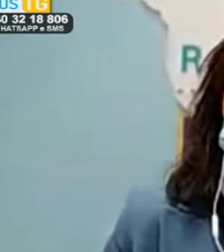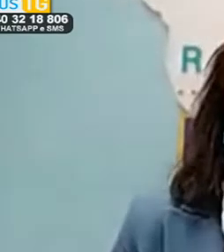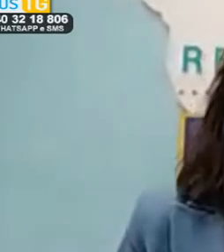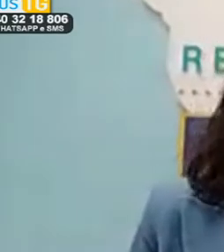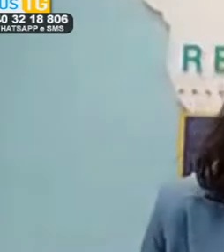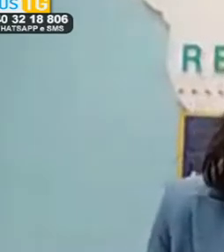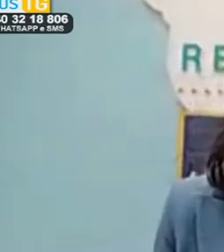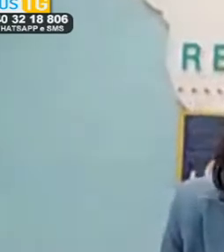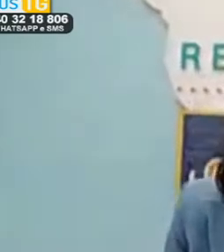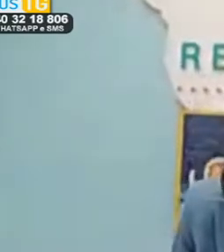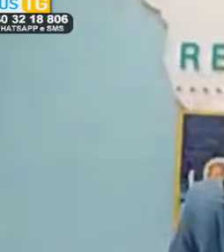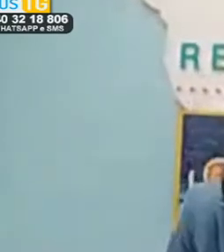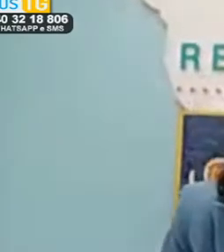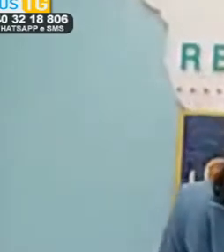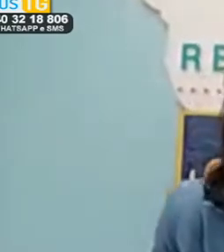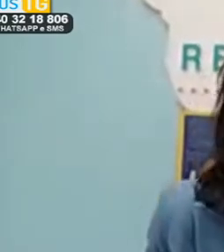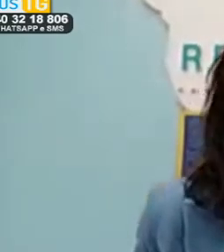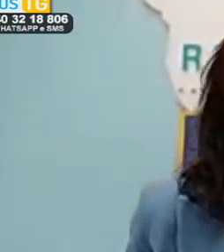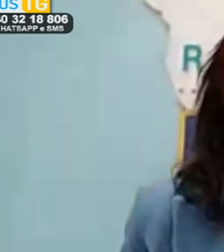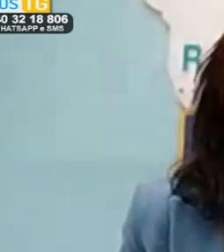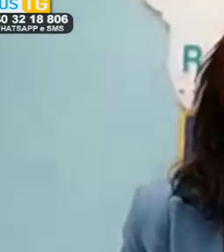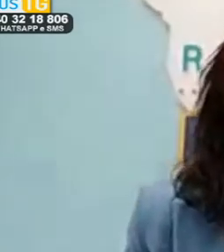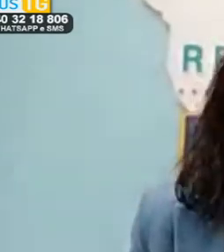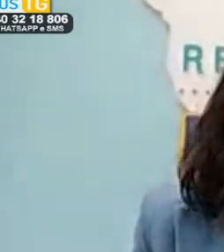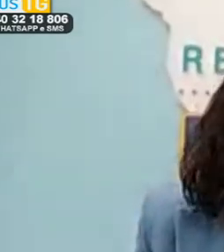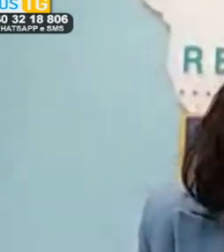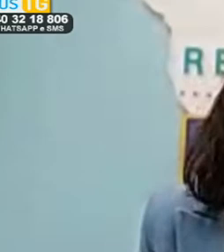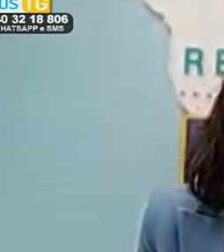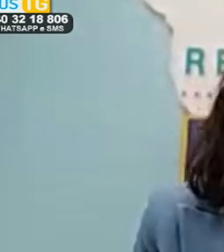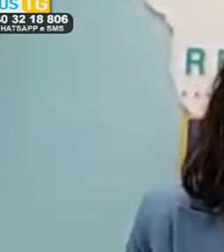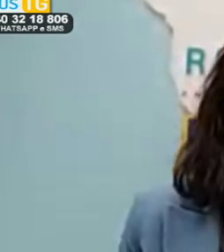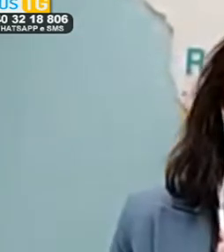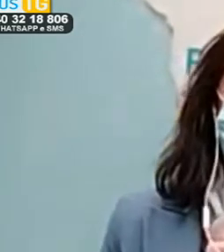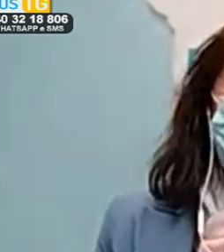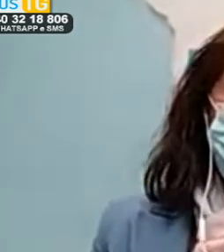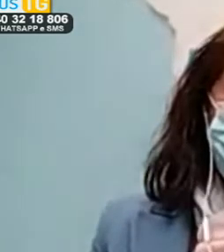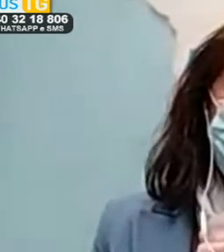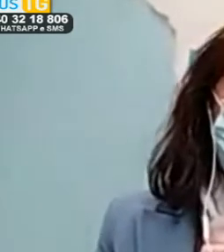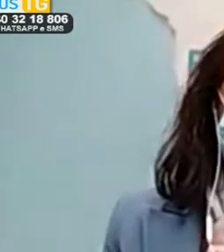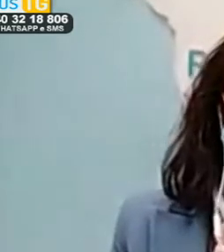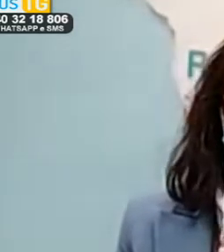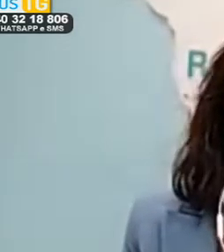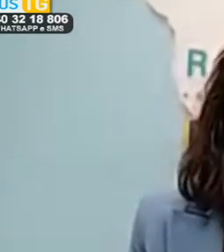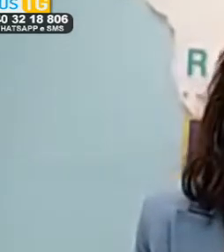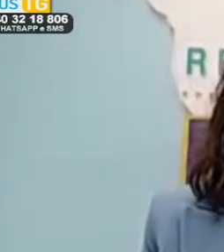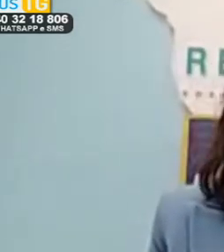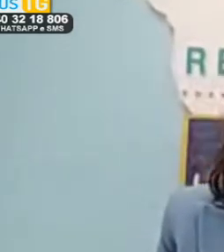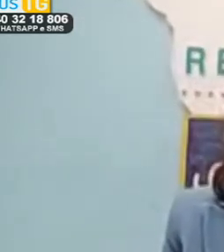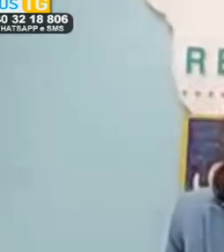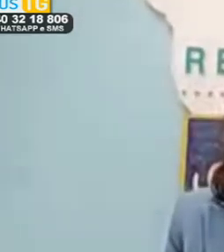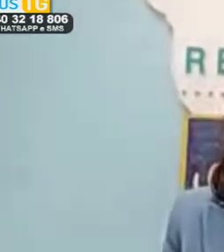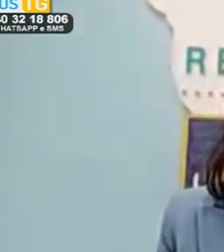E chiaramente siamo un po' lontani da quello che era l'obiettivo dei 5.000 al giorno, ma come avete capito bene, la questione è proprio la carenza dei